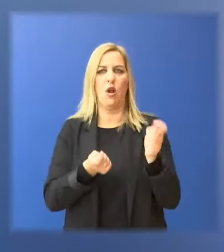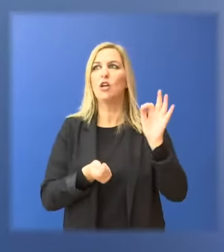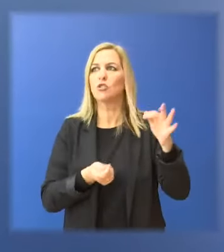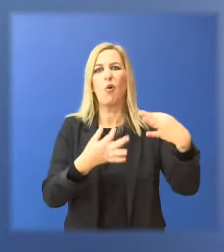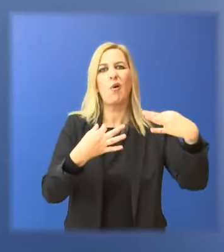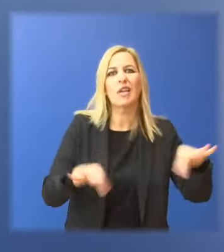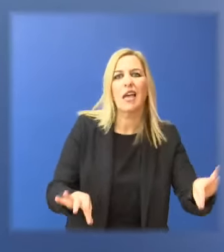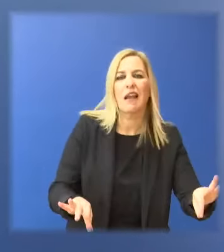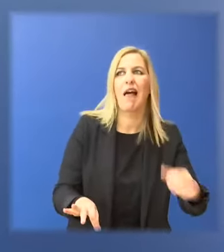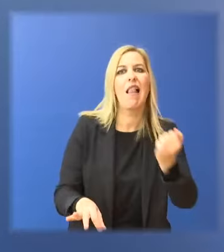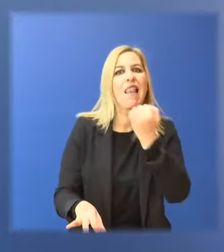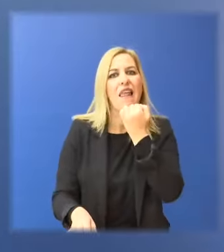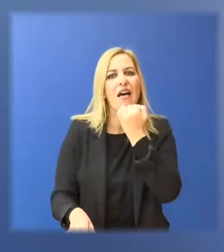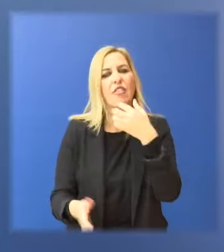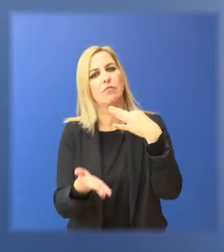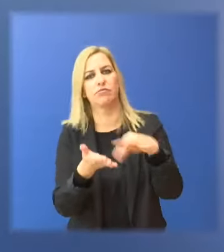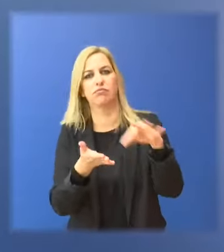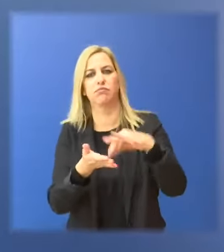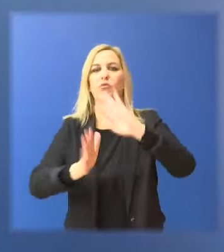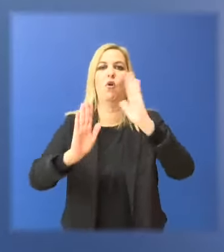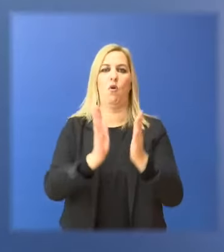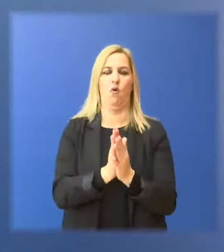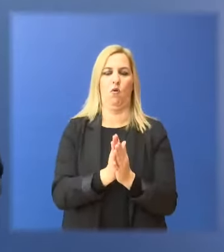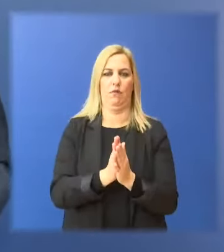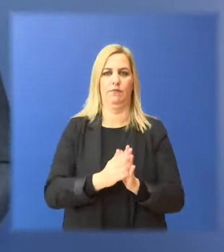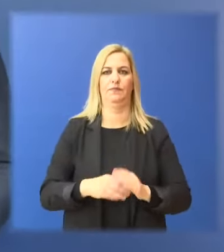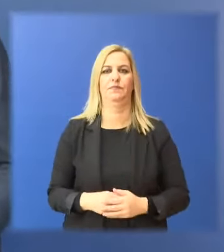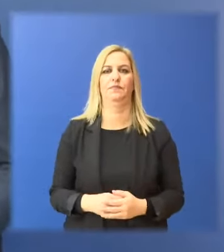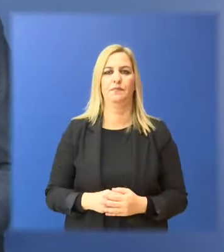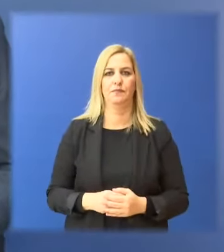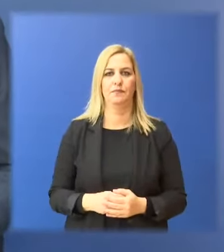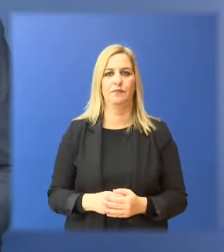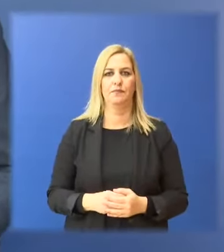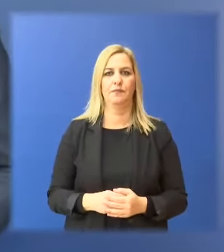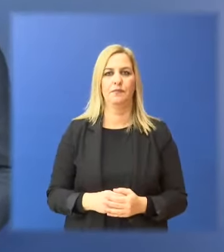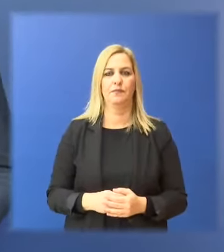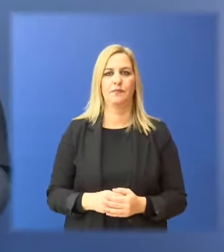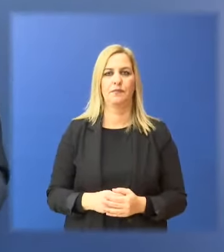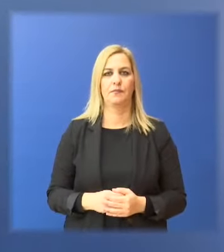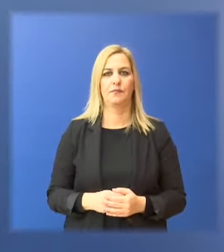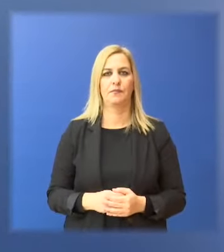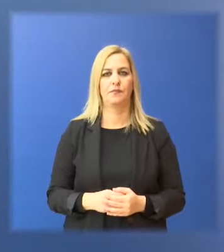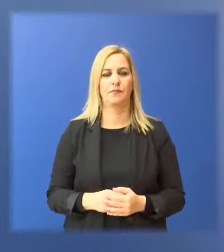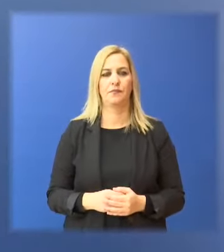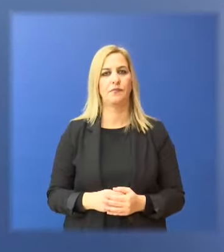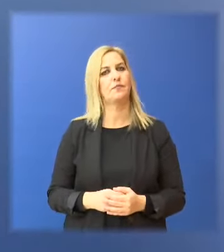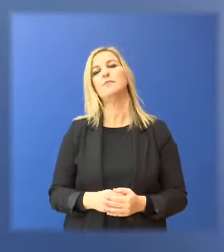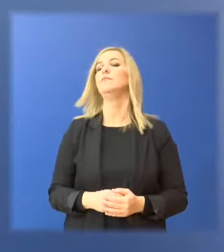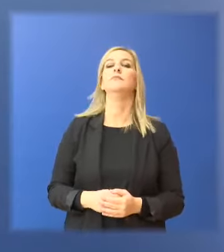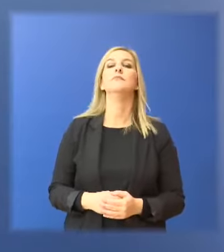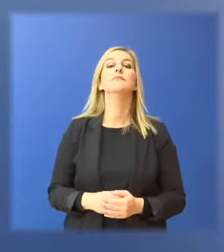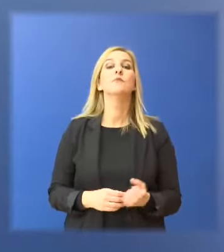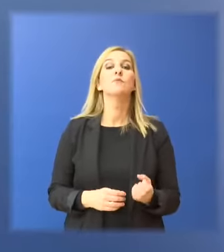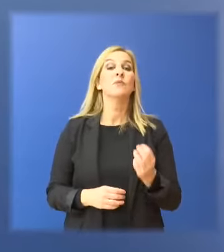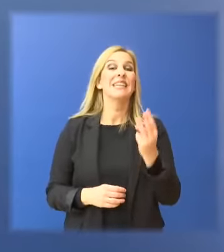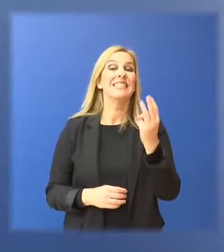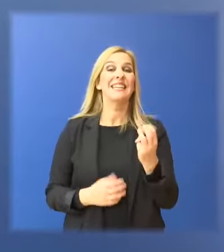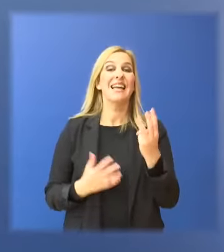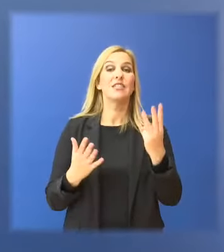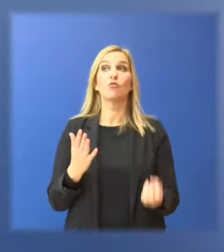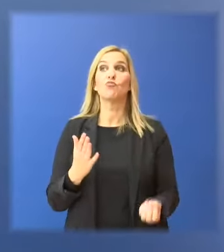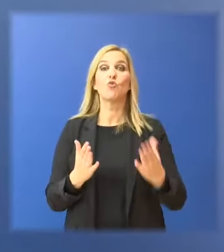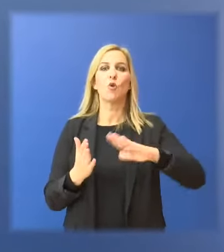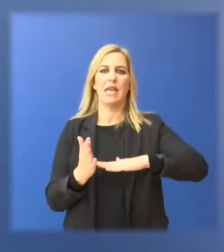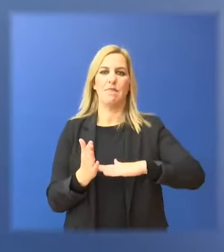και αδυναμίες του υφιστάμενου τρόπου λειτουργίας των φορέων. 38 νέες υπηρεσίες προσθέθηκαν